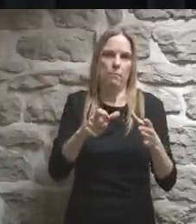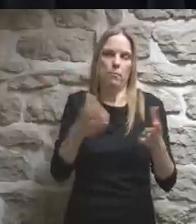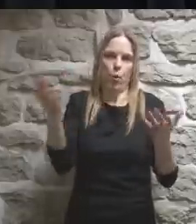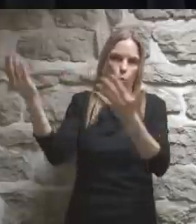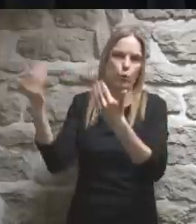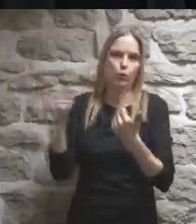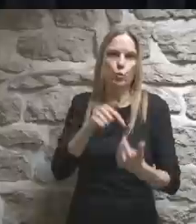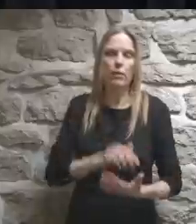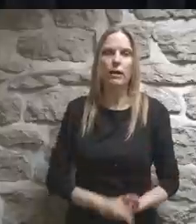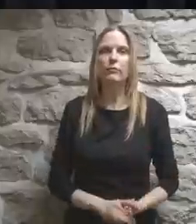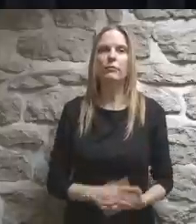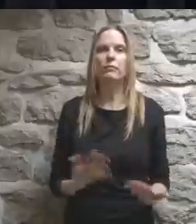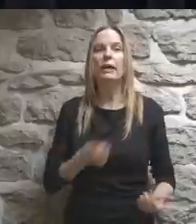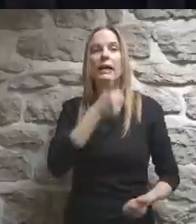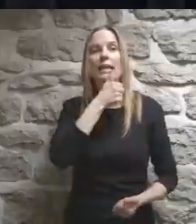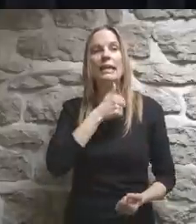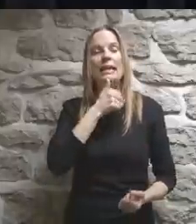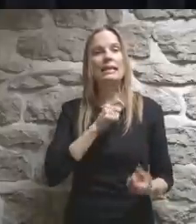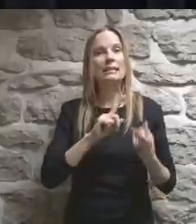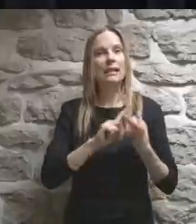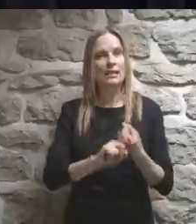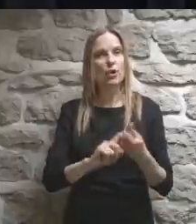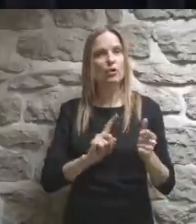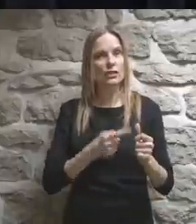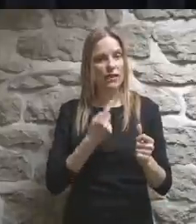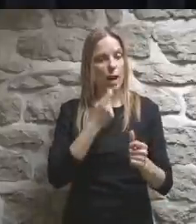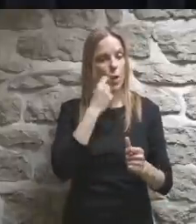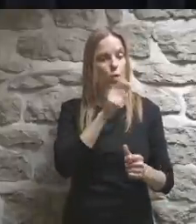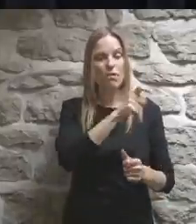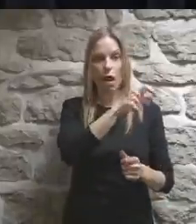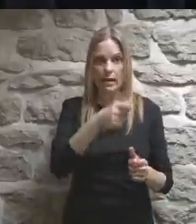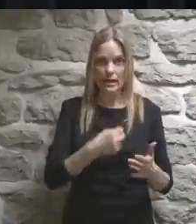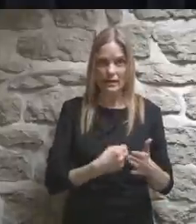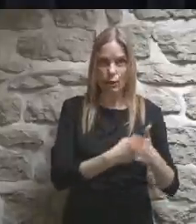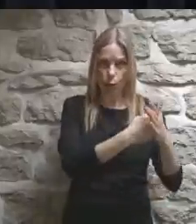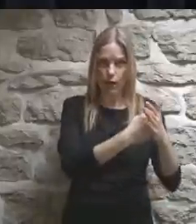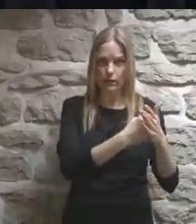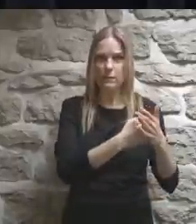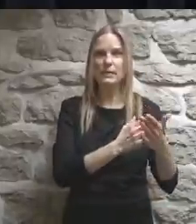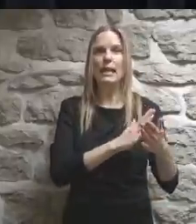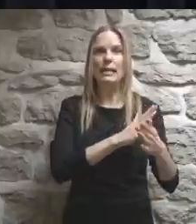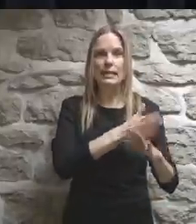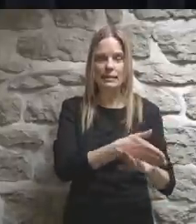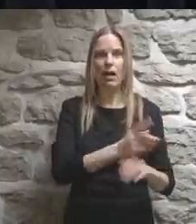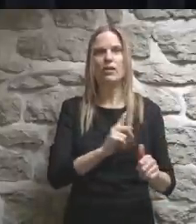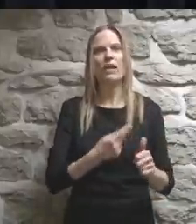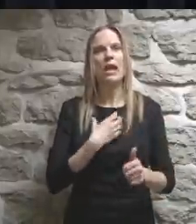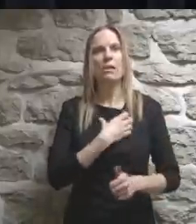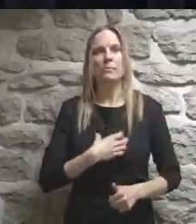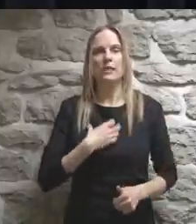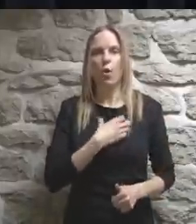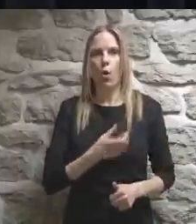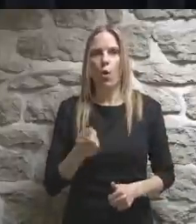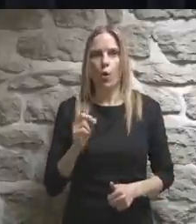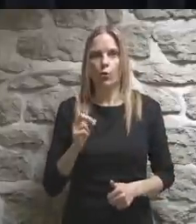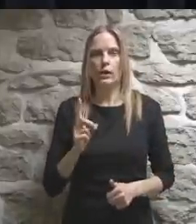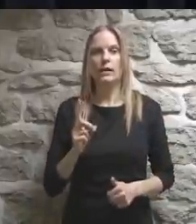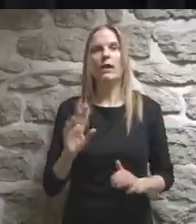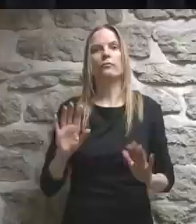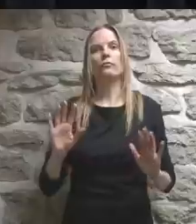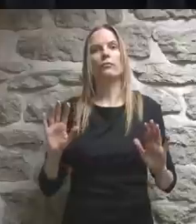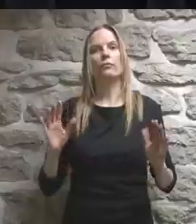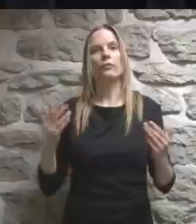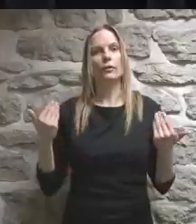Eesti seisukohast lisaks ukrainlaste toetamisele on väga oluline see, et kuidas